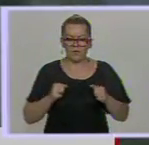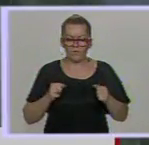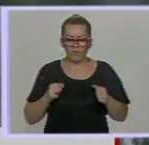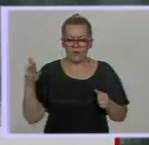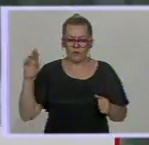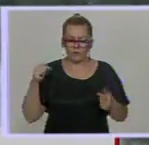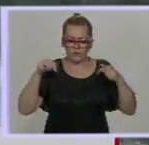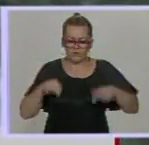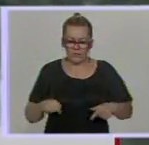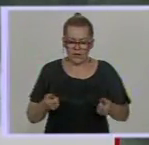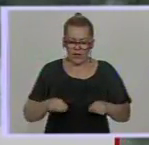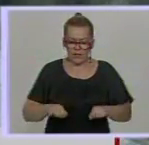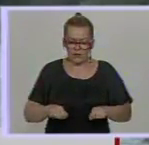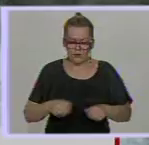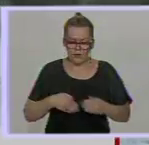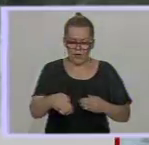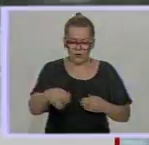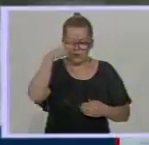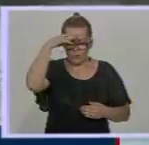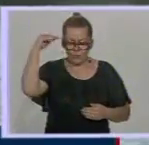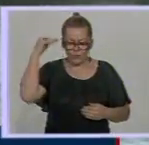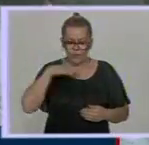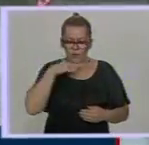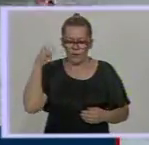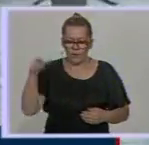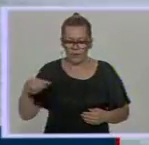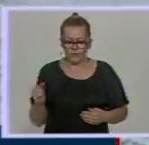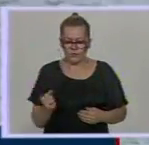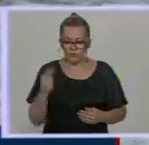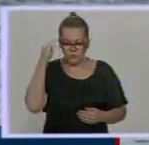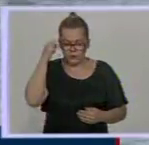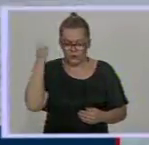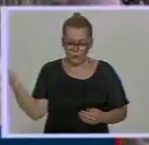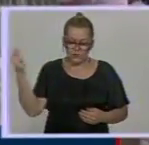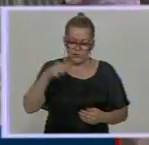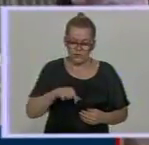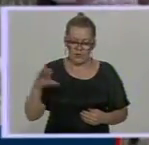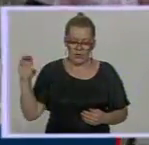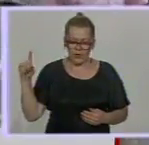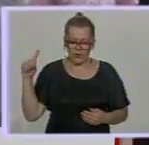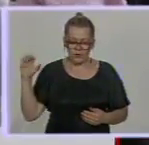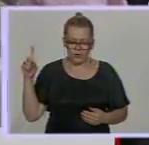Rusalii se încheie astăzi, dar suntem abia la început de vară, așa că mulți dintre turiști și-au propus să se întoarcă în Clisura Dunării.